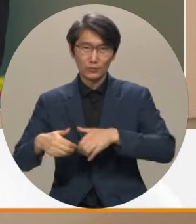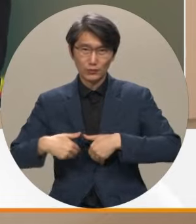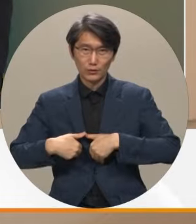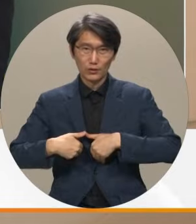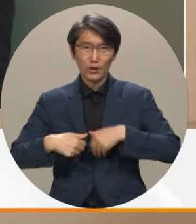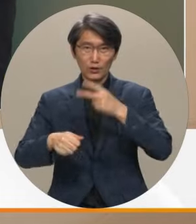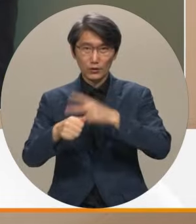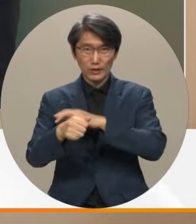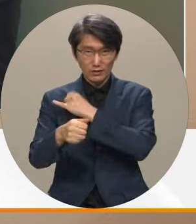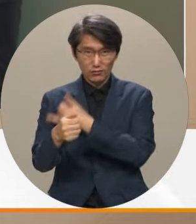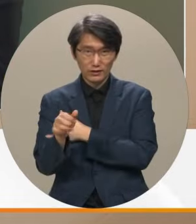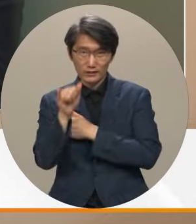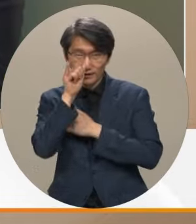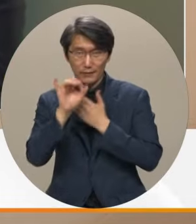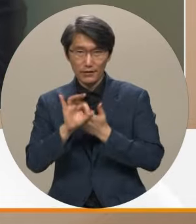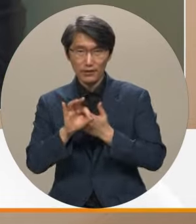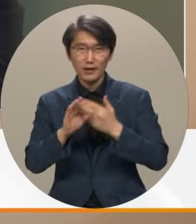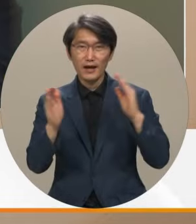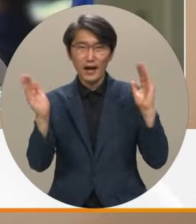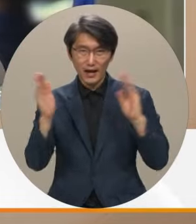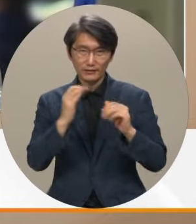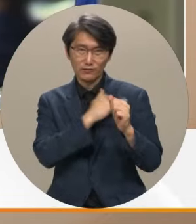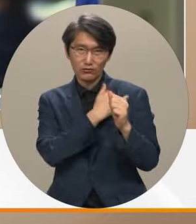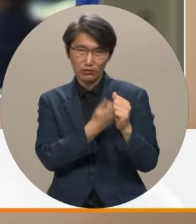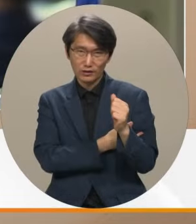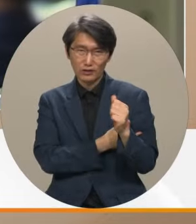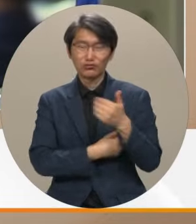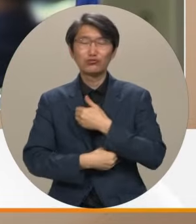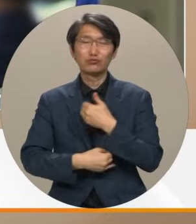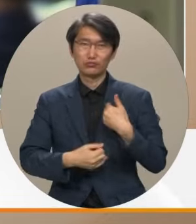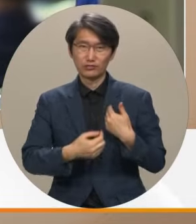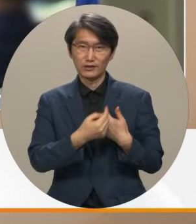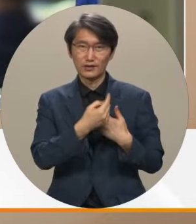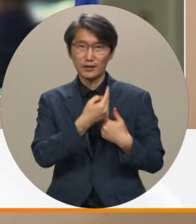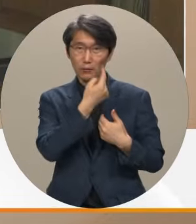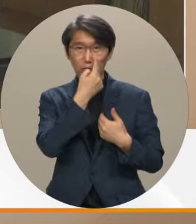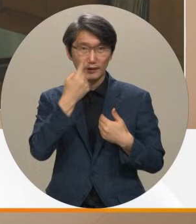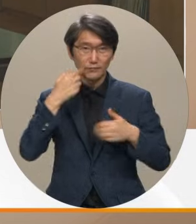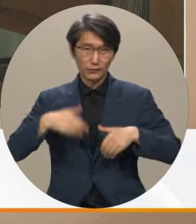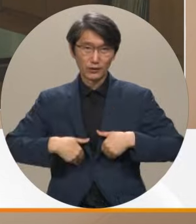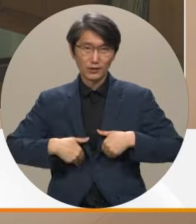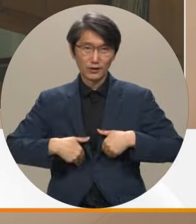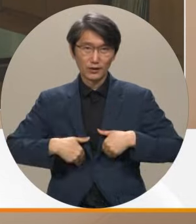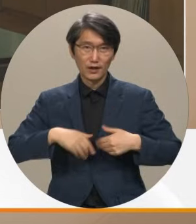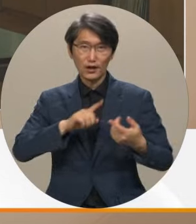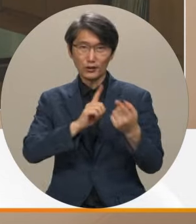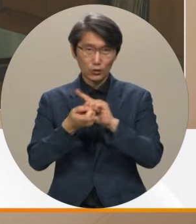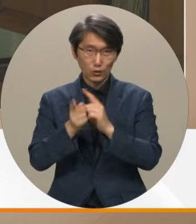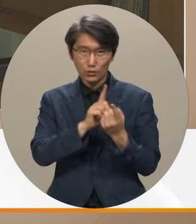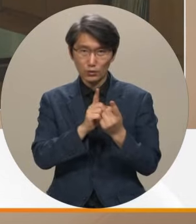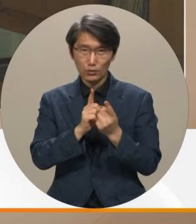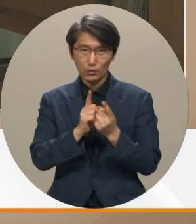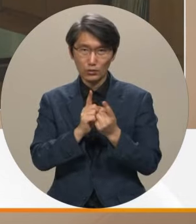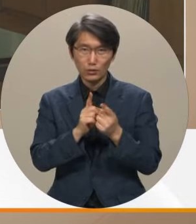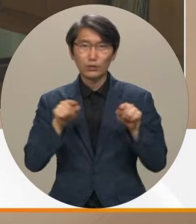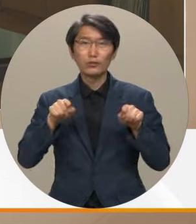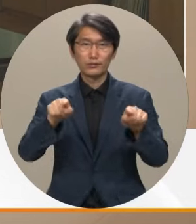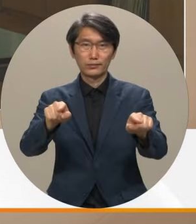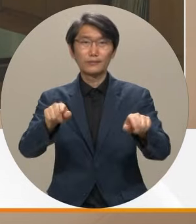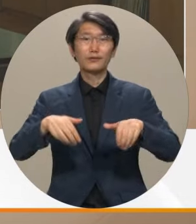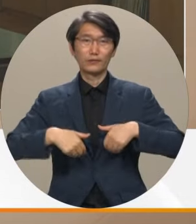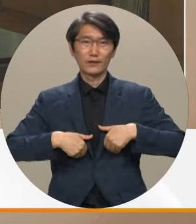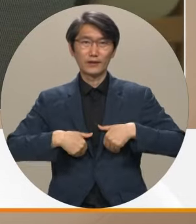교권이 확립되려면 학생 인권이 충분히 보장되는 인권의 핵심적인 특징은 상호 의존성에 있는 거거든요. 그런데 네.